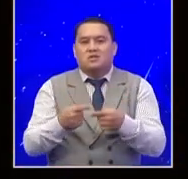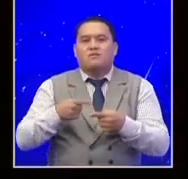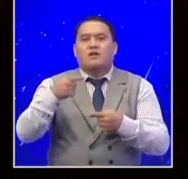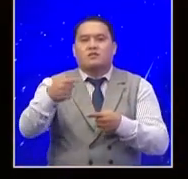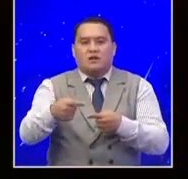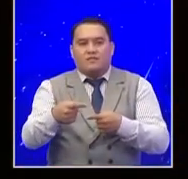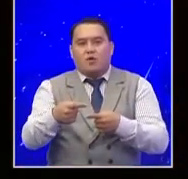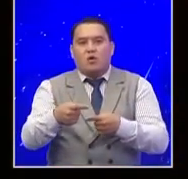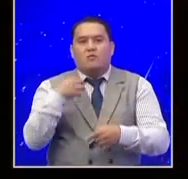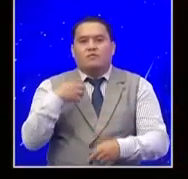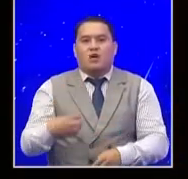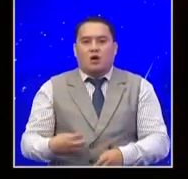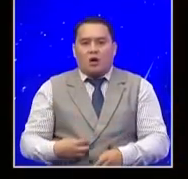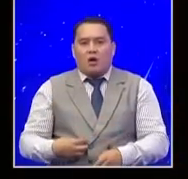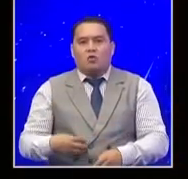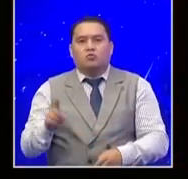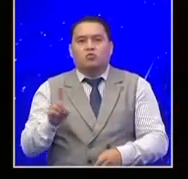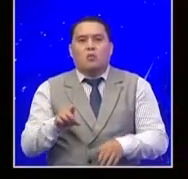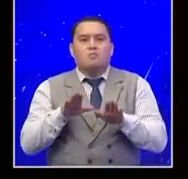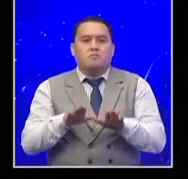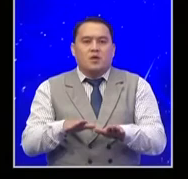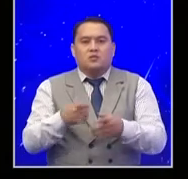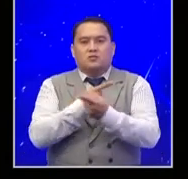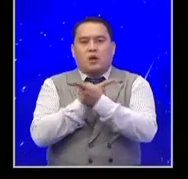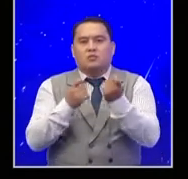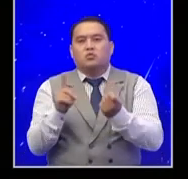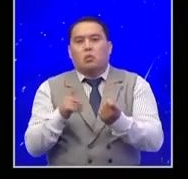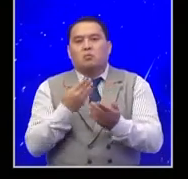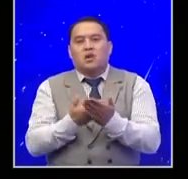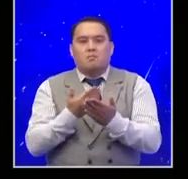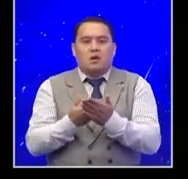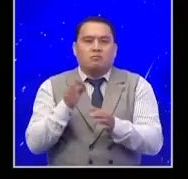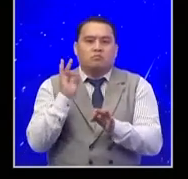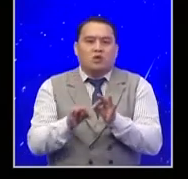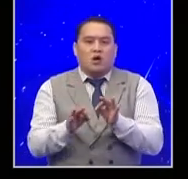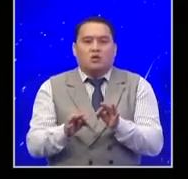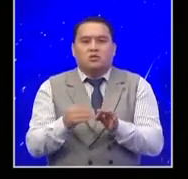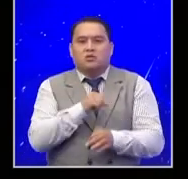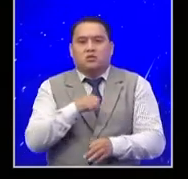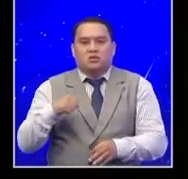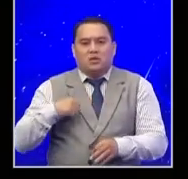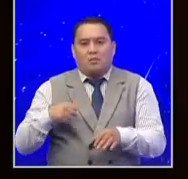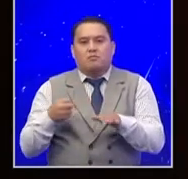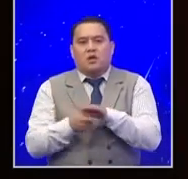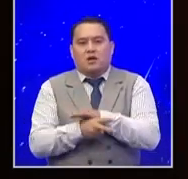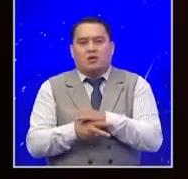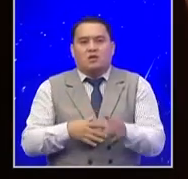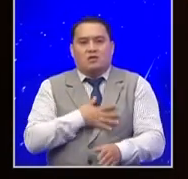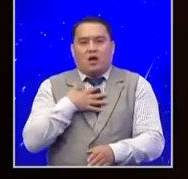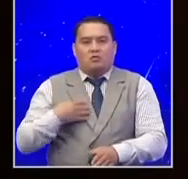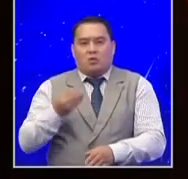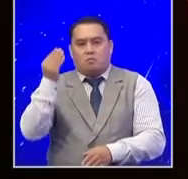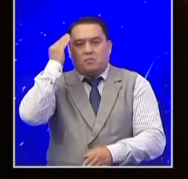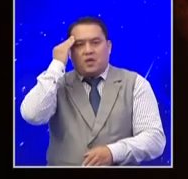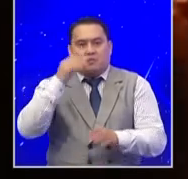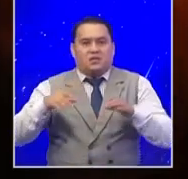пределами. Французская МОН, ссылаясь на местную прессу, сообщает, что предположительно поджоги совершили сами мигранты, недовольные мерами